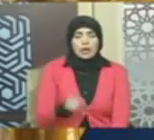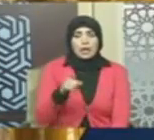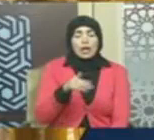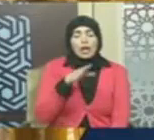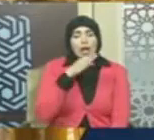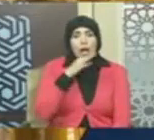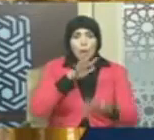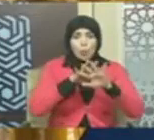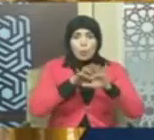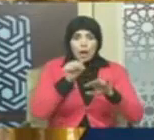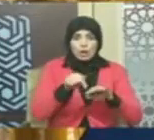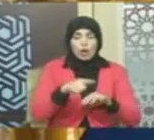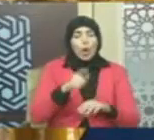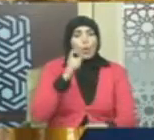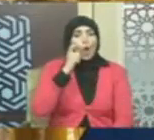بكر وعمر